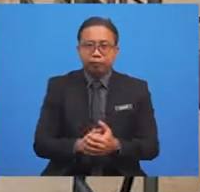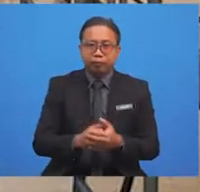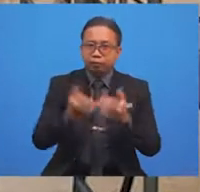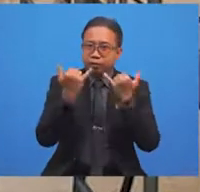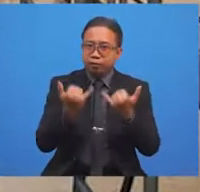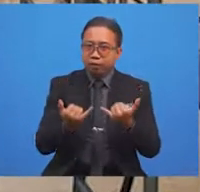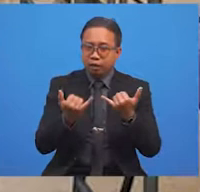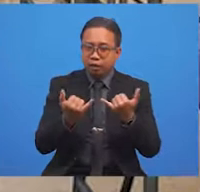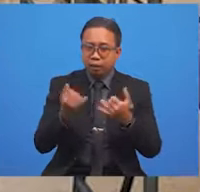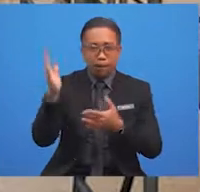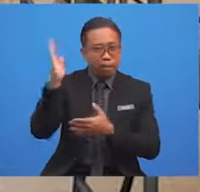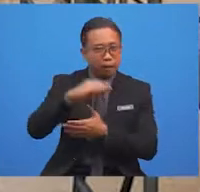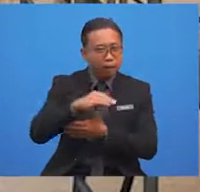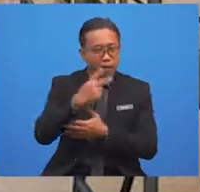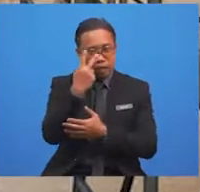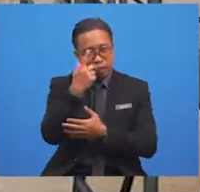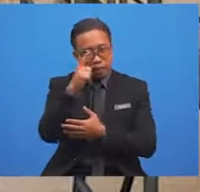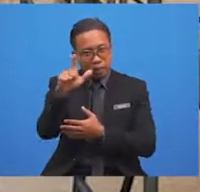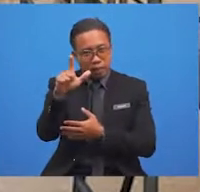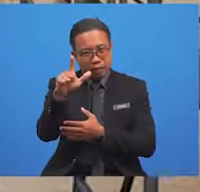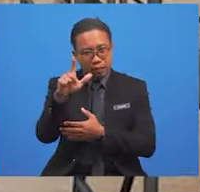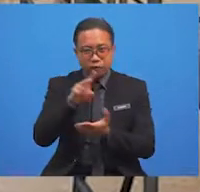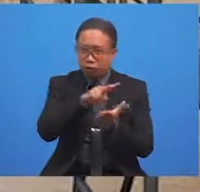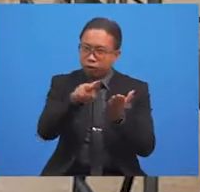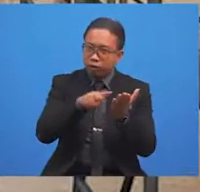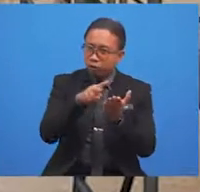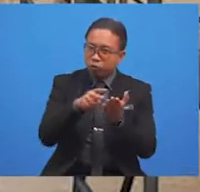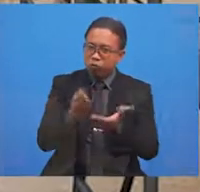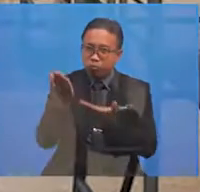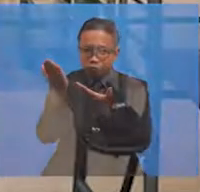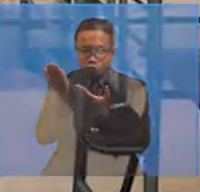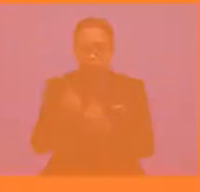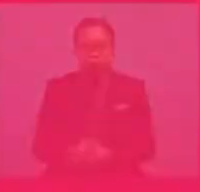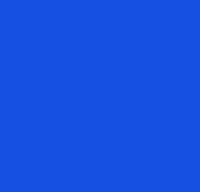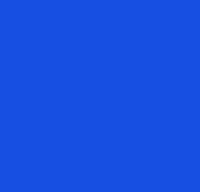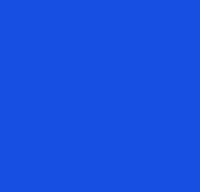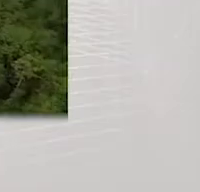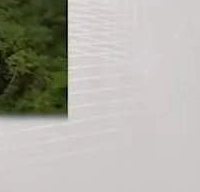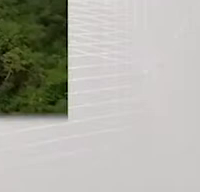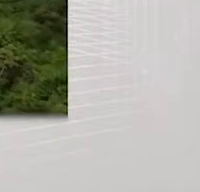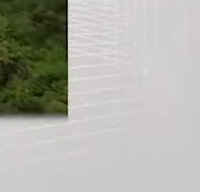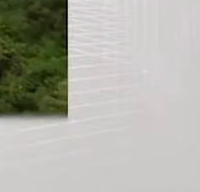Sekarang, mari kita lihat klip video yang disediakan.